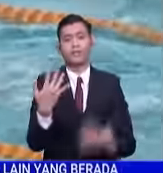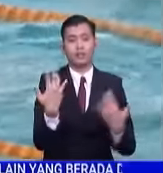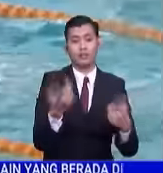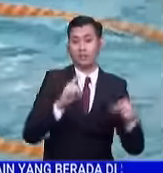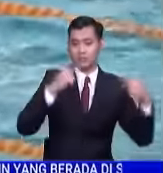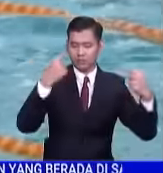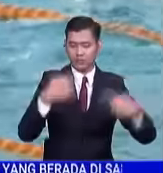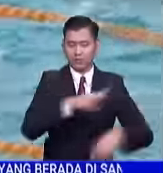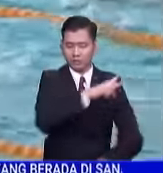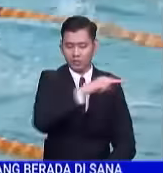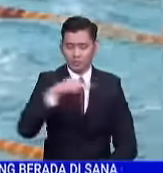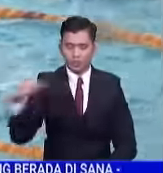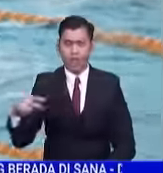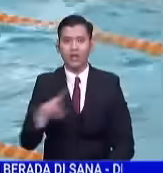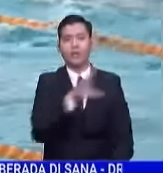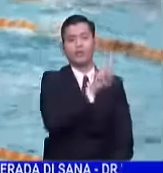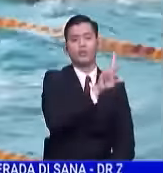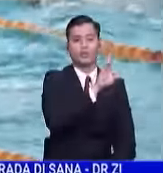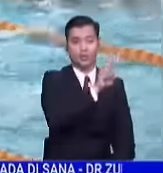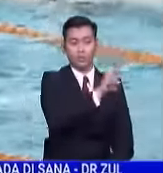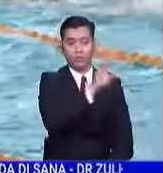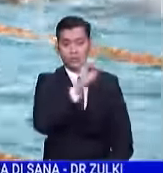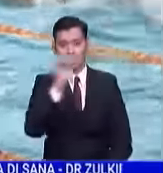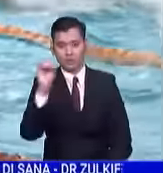dan 800 meter pada hari Ahad.